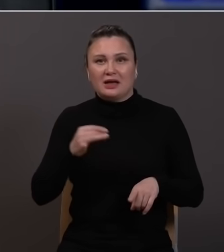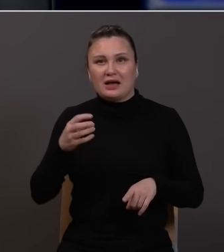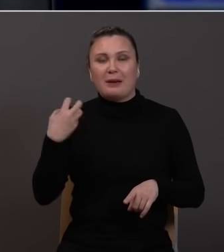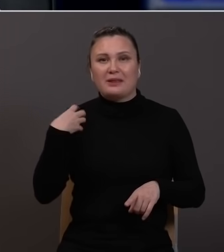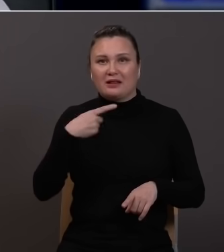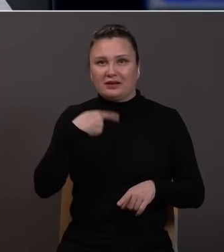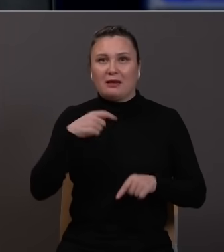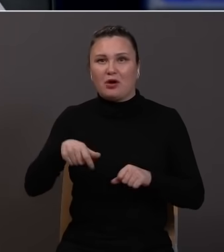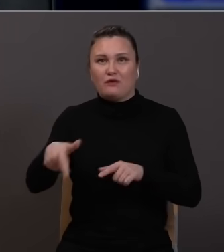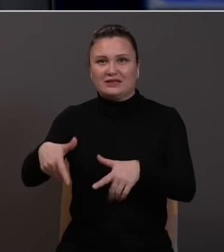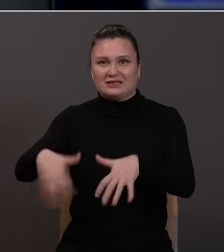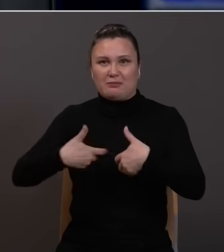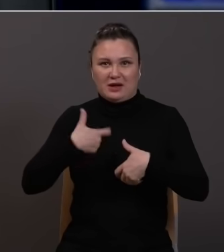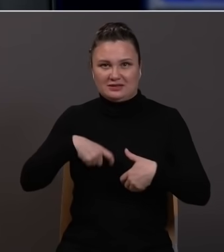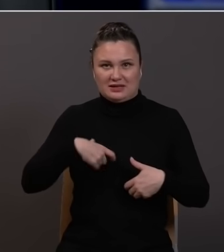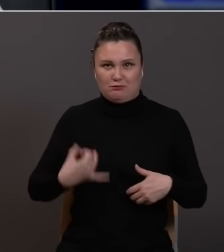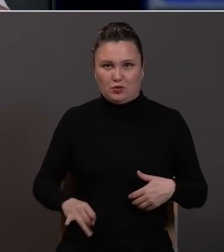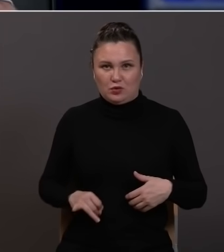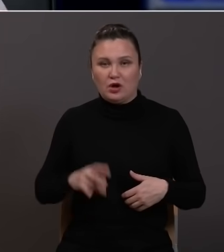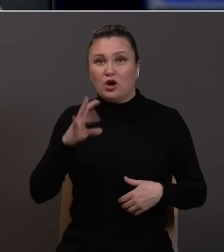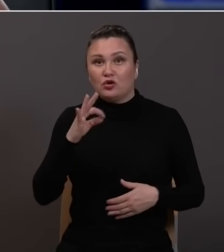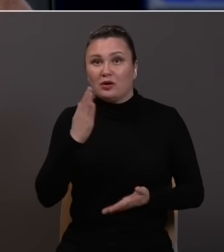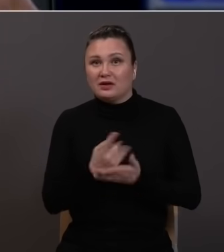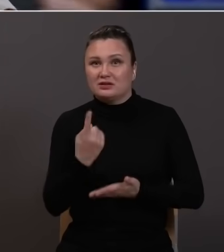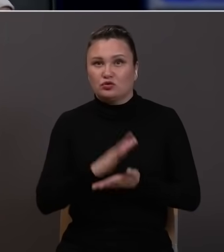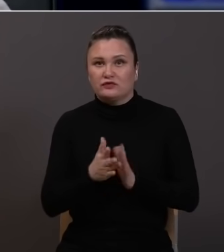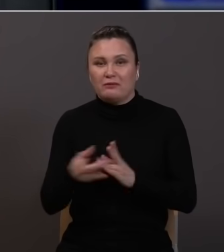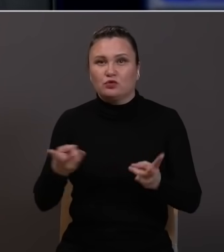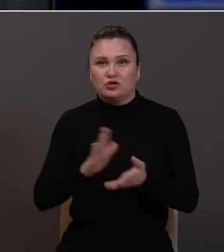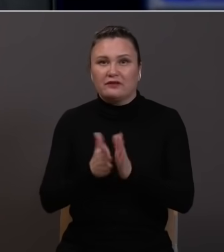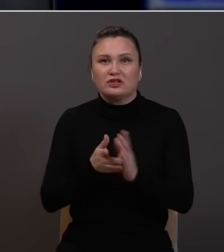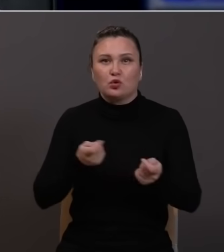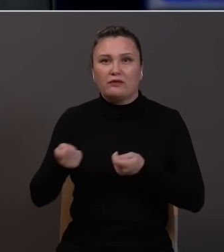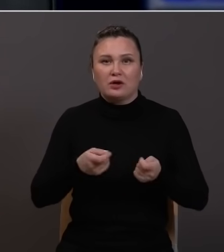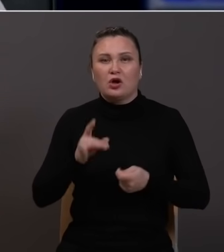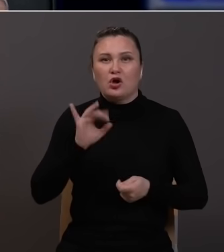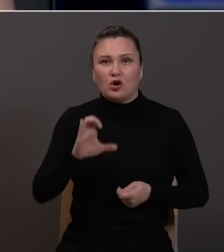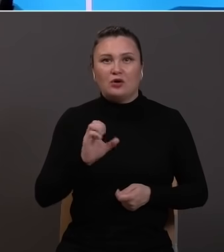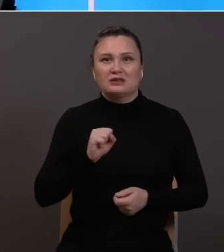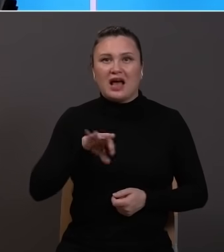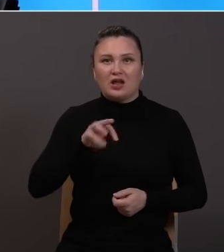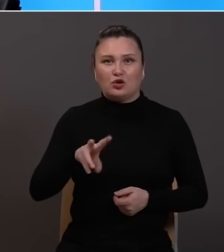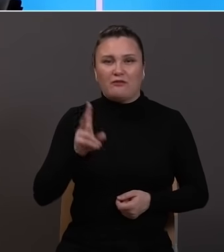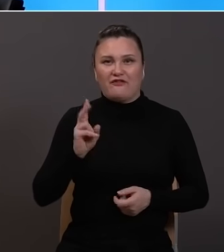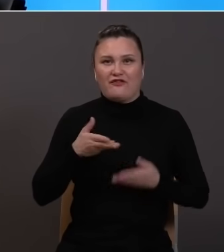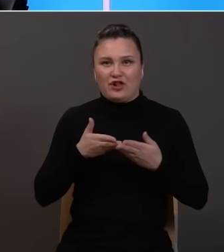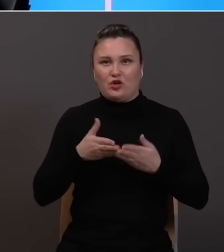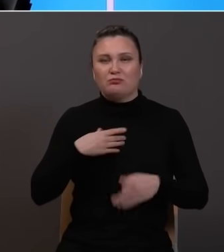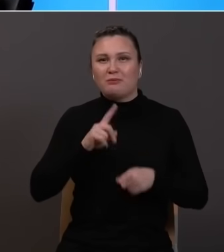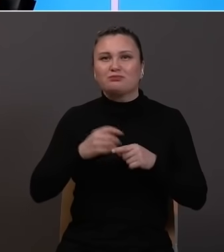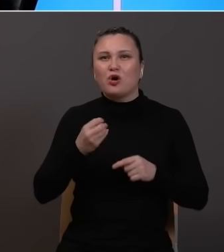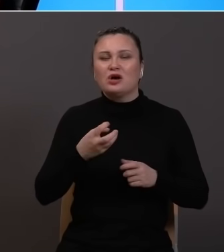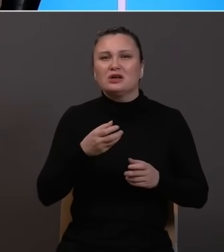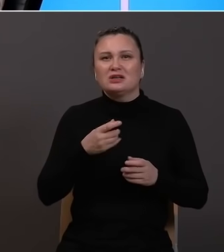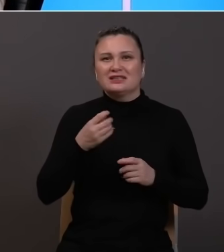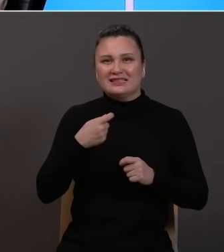говорит: ребята, я могу вас забрать с собой. Но есть одно условие, вам нужно договориться с руководством Росатомфлота. Мы быстро по спутнику обзвонили всех.